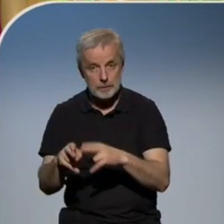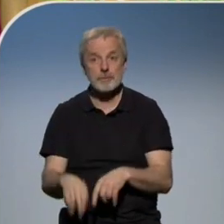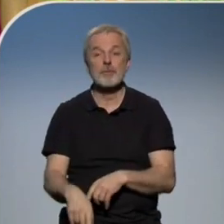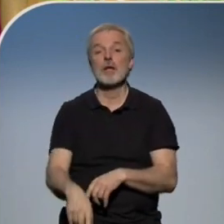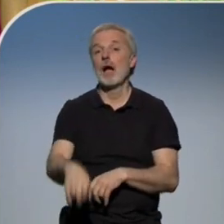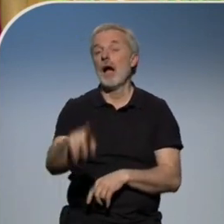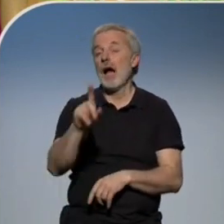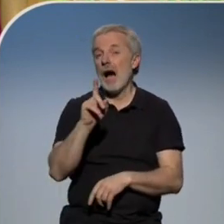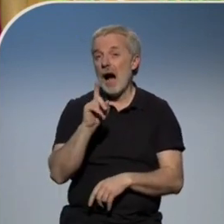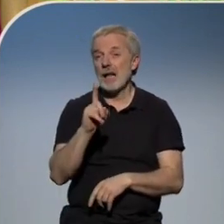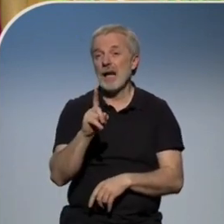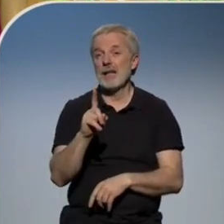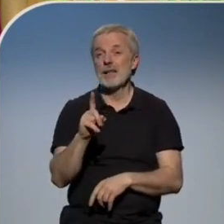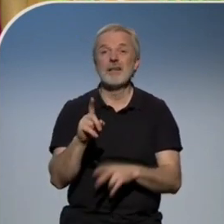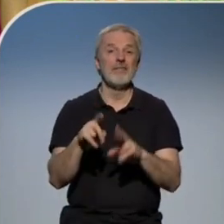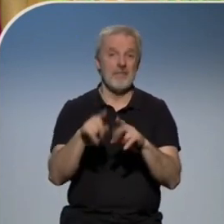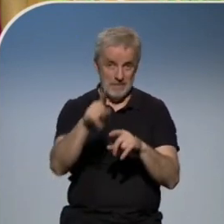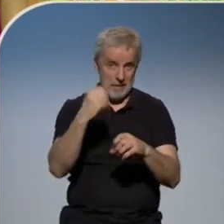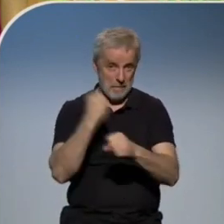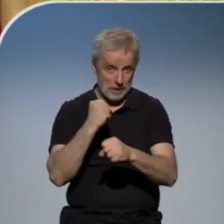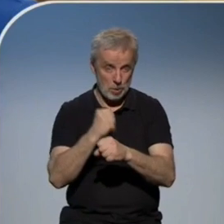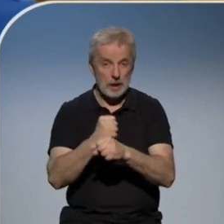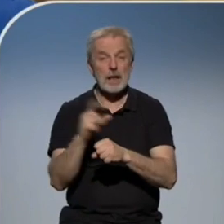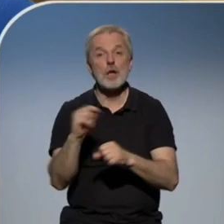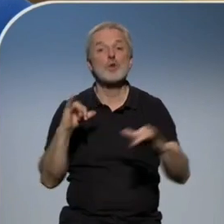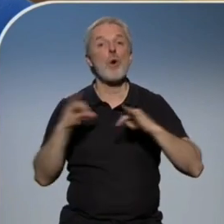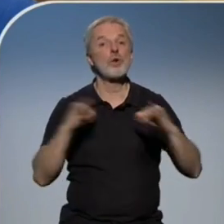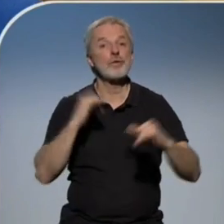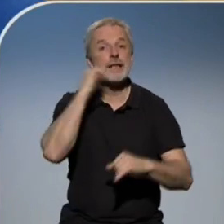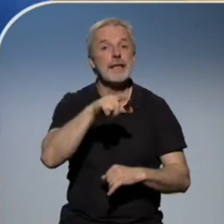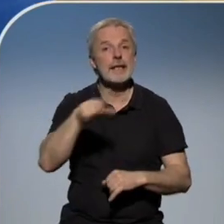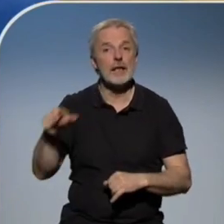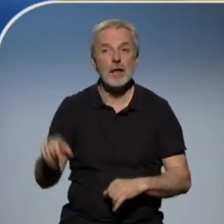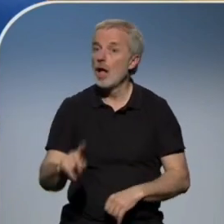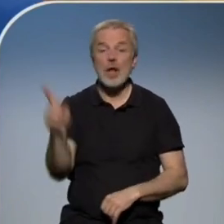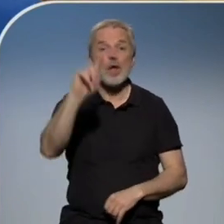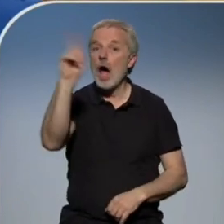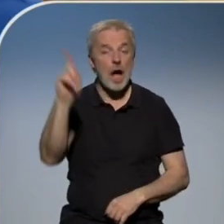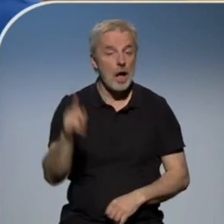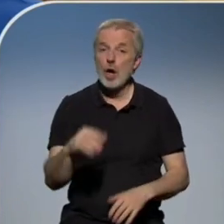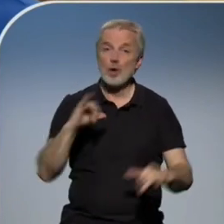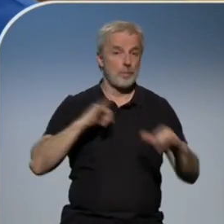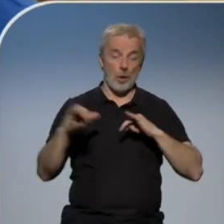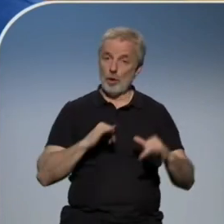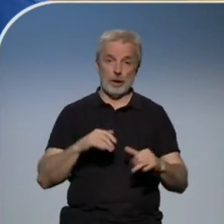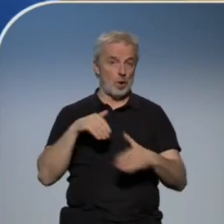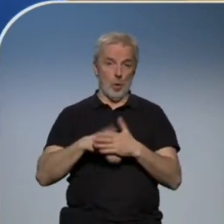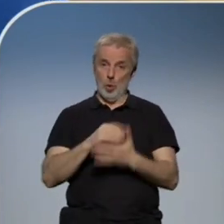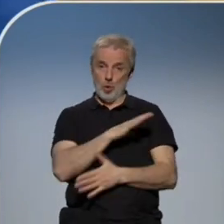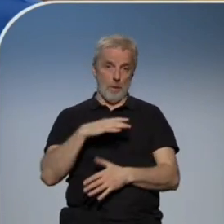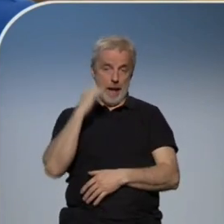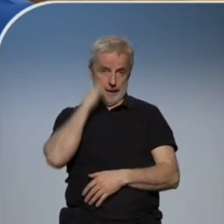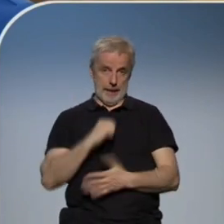ale to jsou vlastně sportovci malí, s kterými pracujete. Kam může zajít normální člověk v uvozovkách? Ale to jsou úplně normální lidé, úplně normálně, mimo jiné